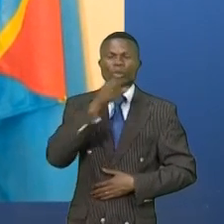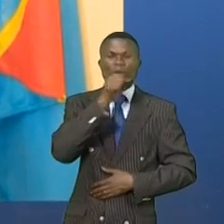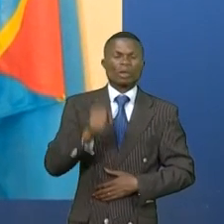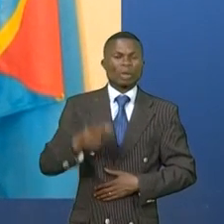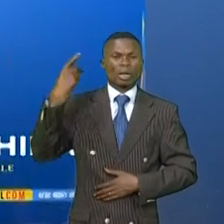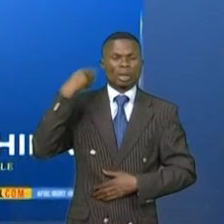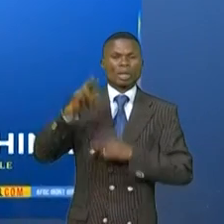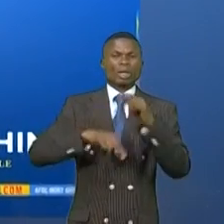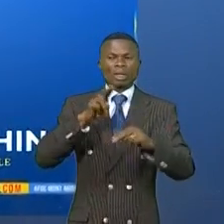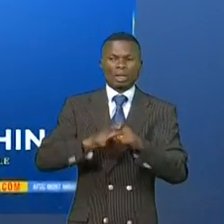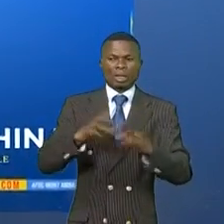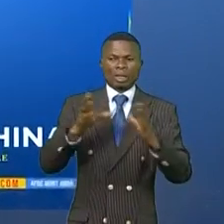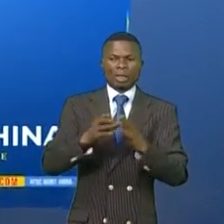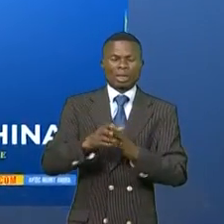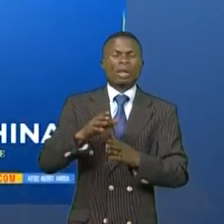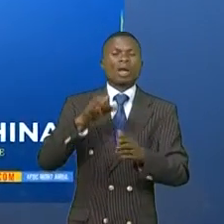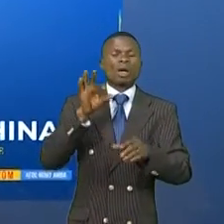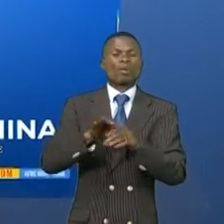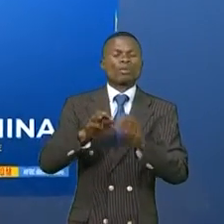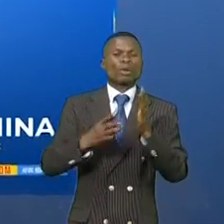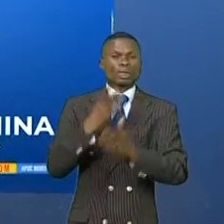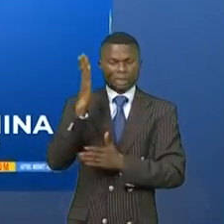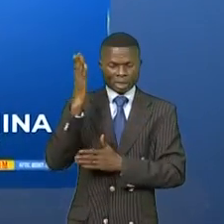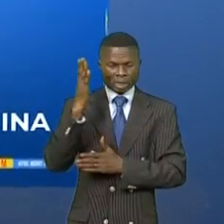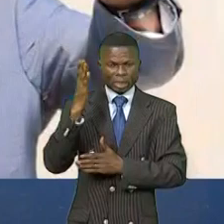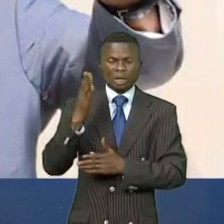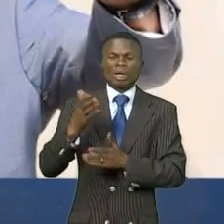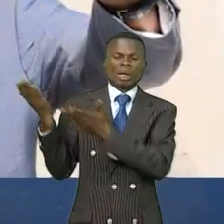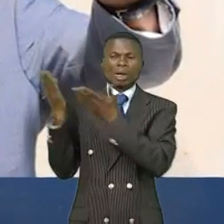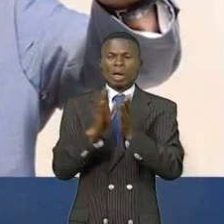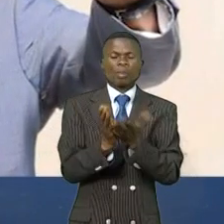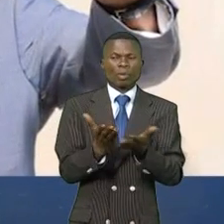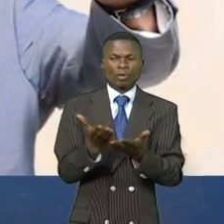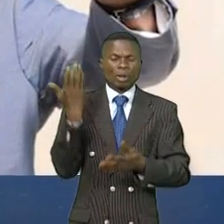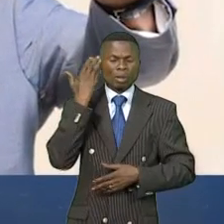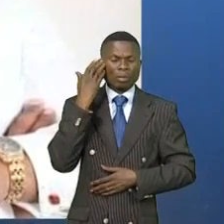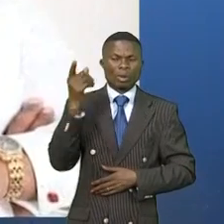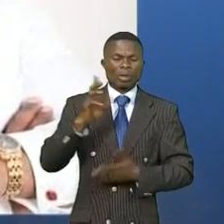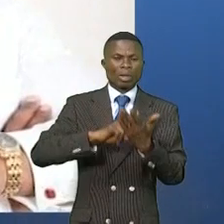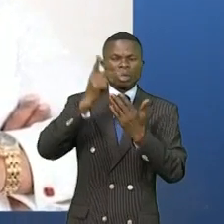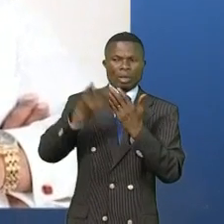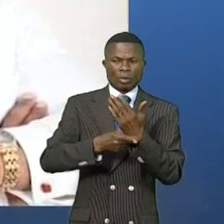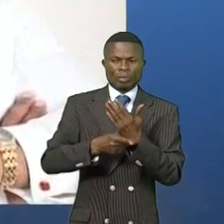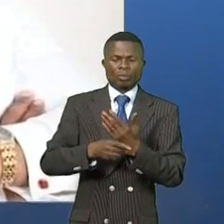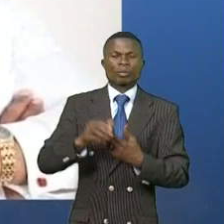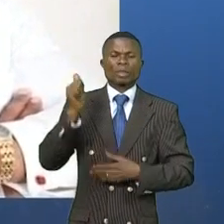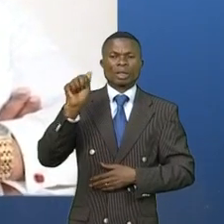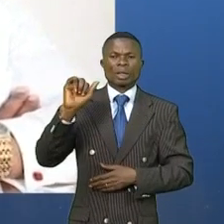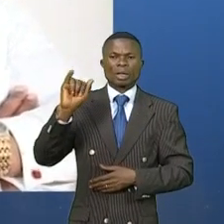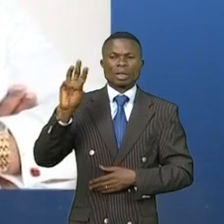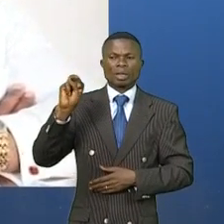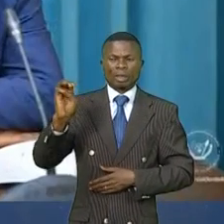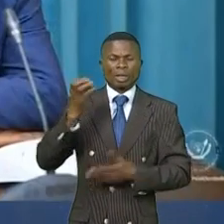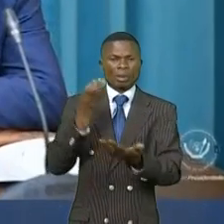députés nationaux avec 5 mandats, s'en va au portefeuille. Christian Moindo au plan et Mebo Gisongara